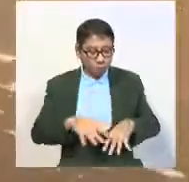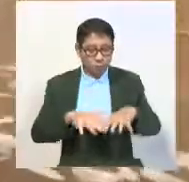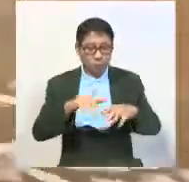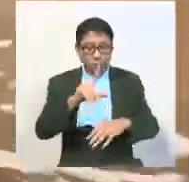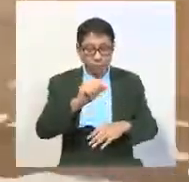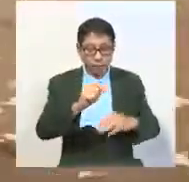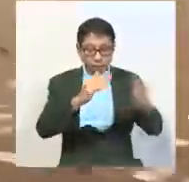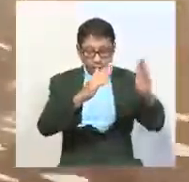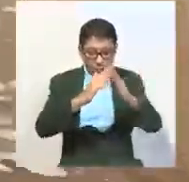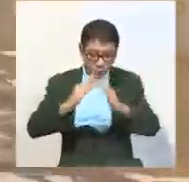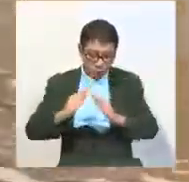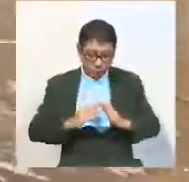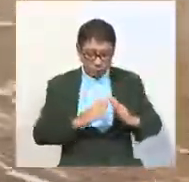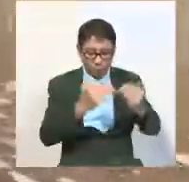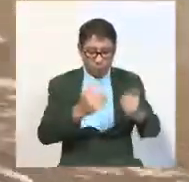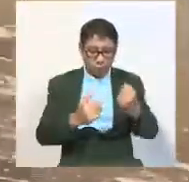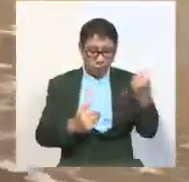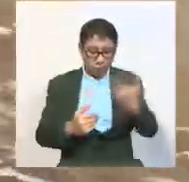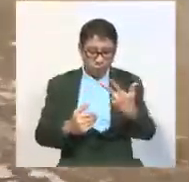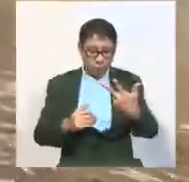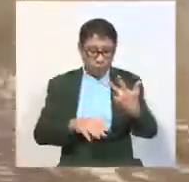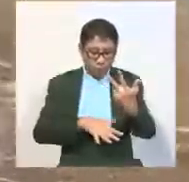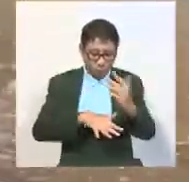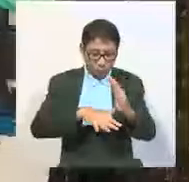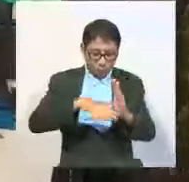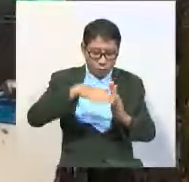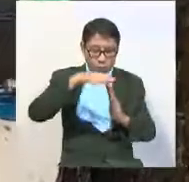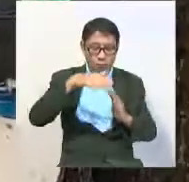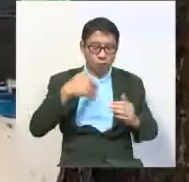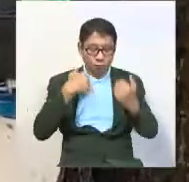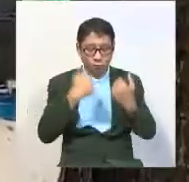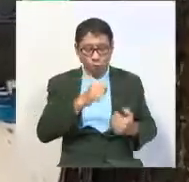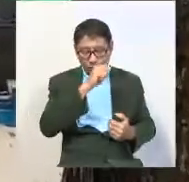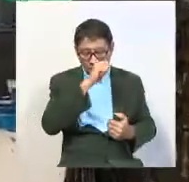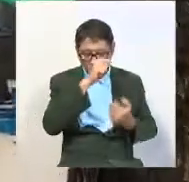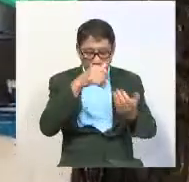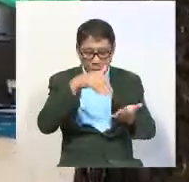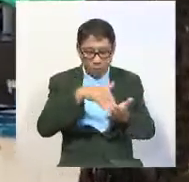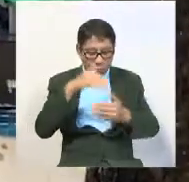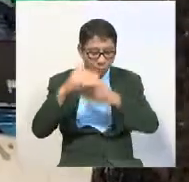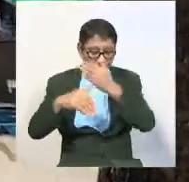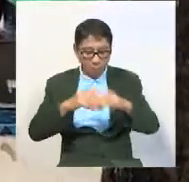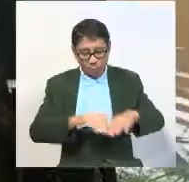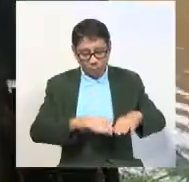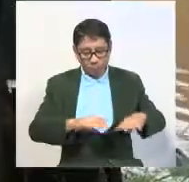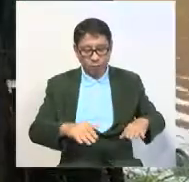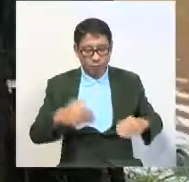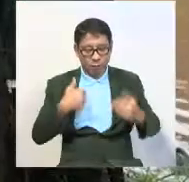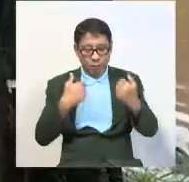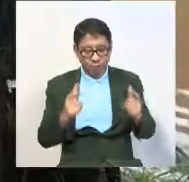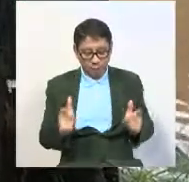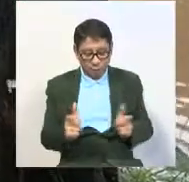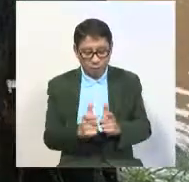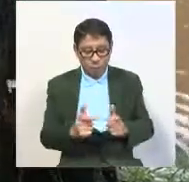จำนวน20หลังและมี3หลังที่ถูกน้ำท่วมสูงนอกจากนี้ศูนย์พัฒนาเด็กเล็กบ้านกองนางถน